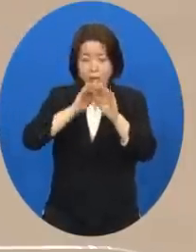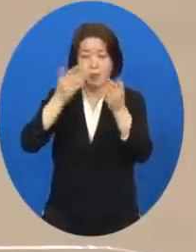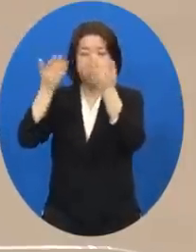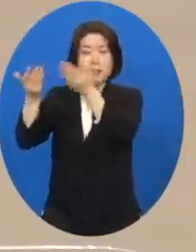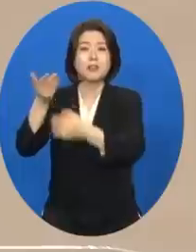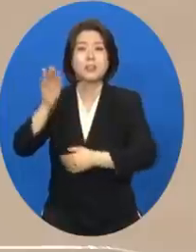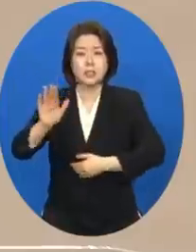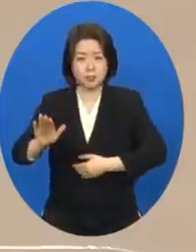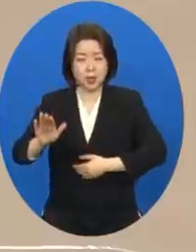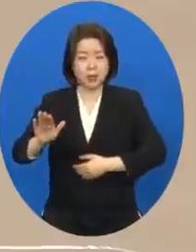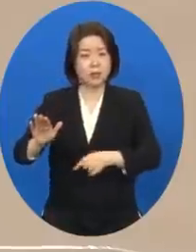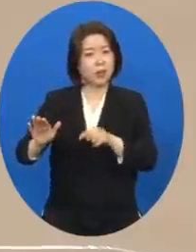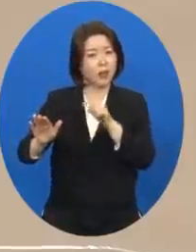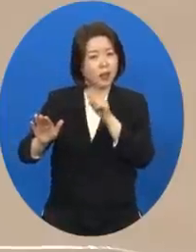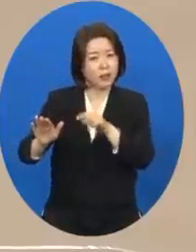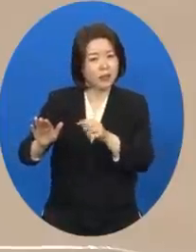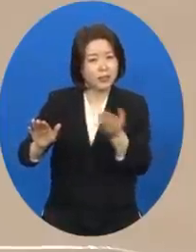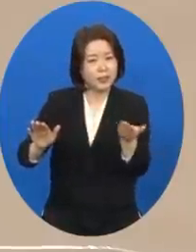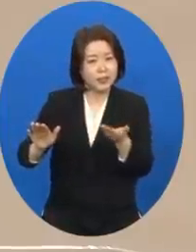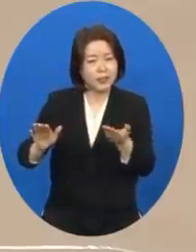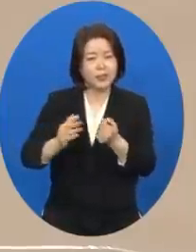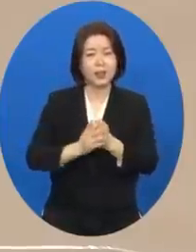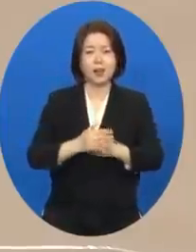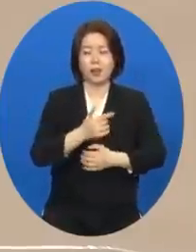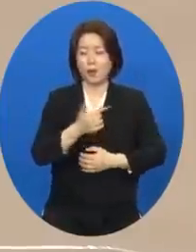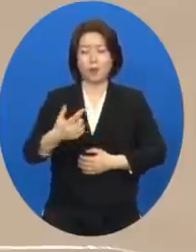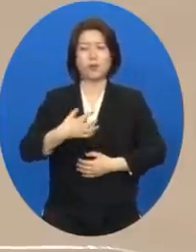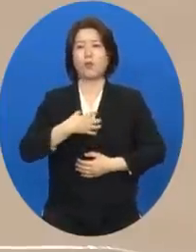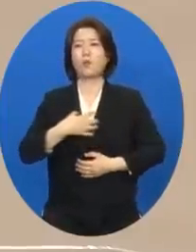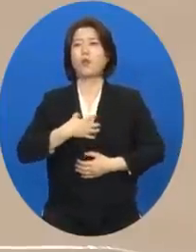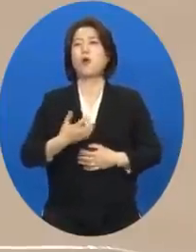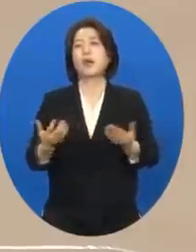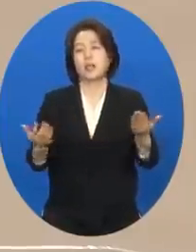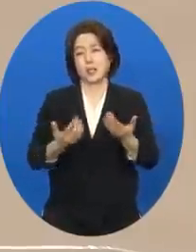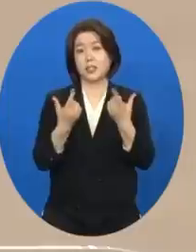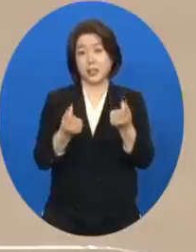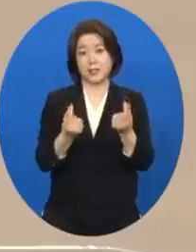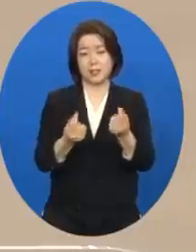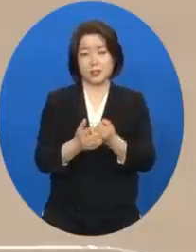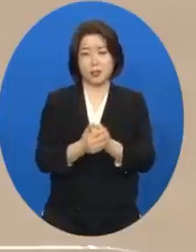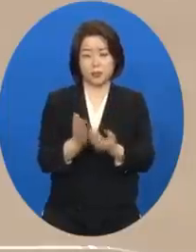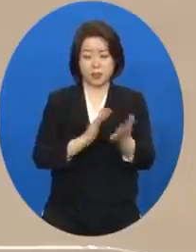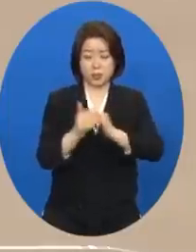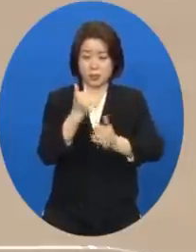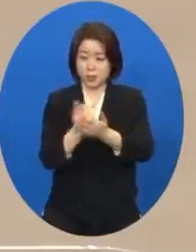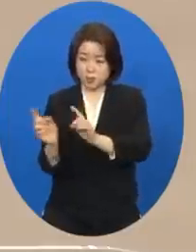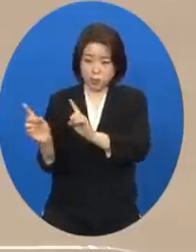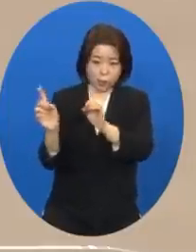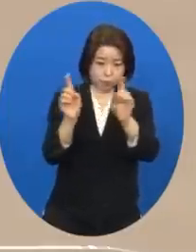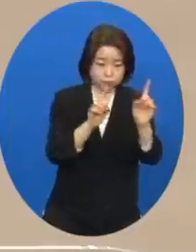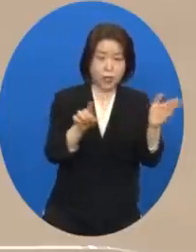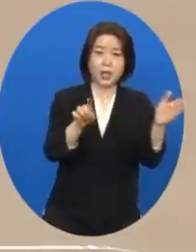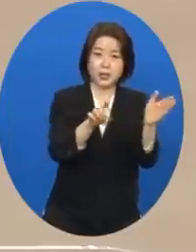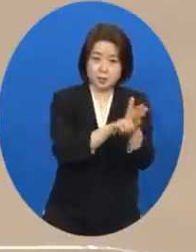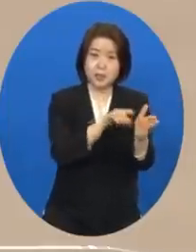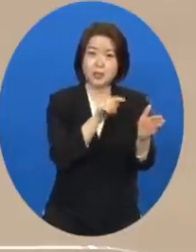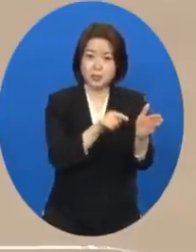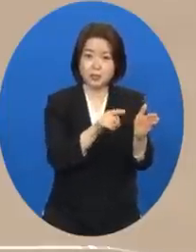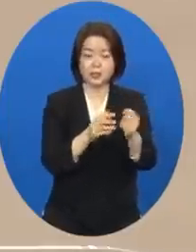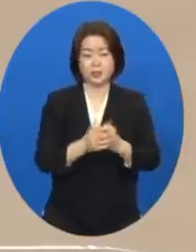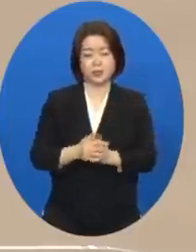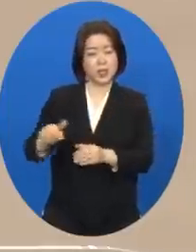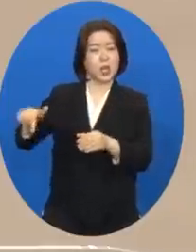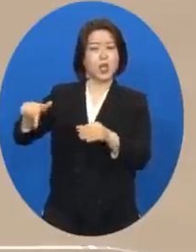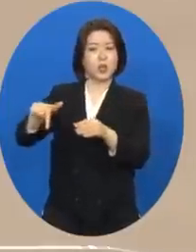대단히 위험한 일이기도 해요 예수님이 부활하셨다는 사실을 믿는 것은 우리 기독교가